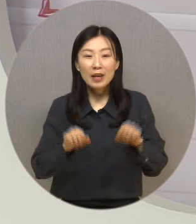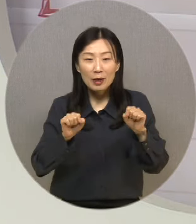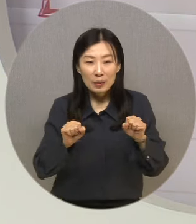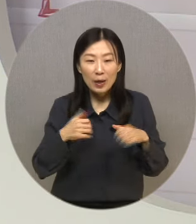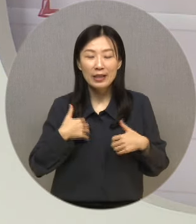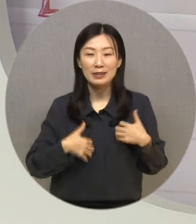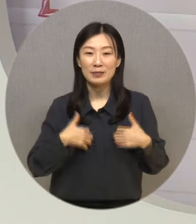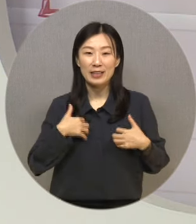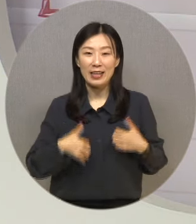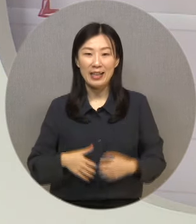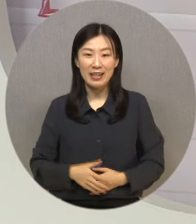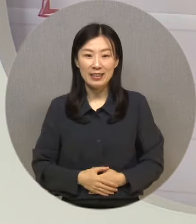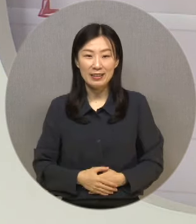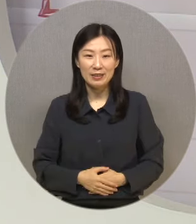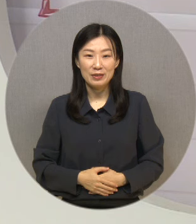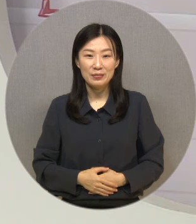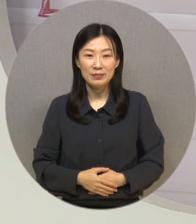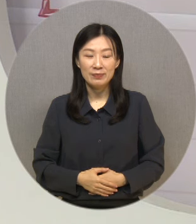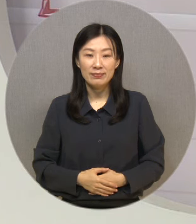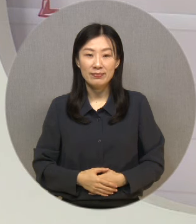반갑습니다. 네